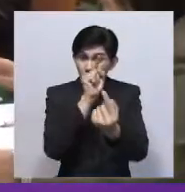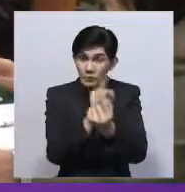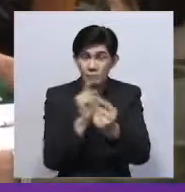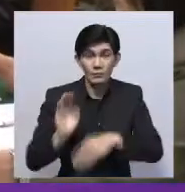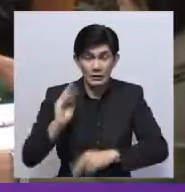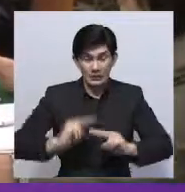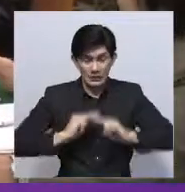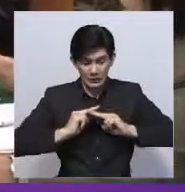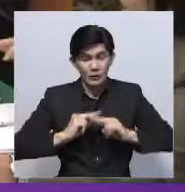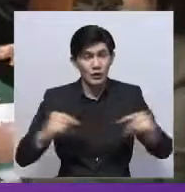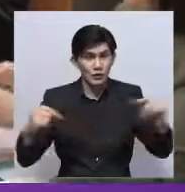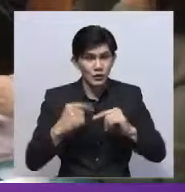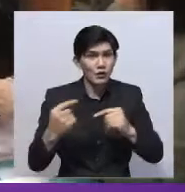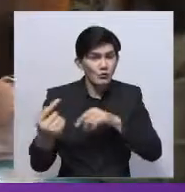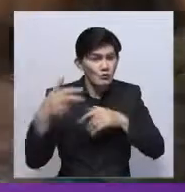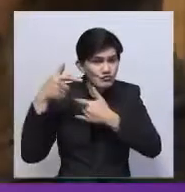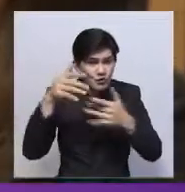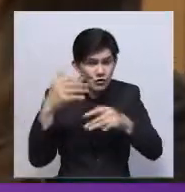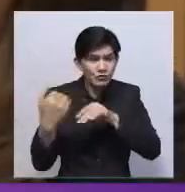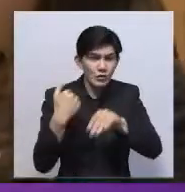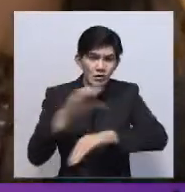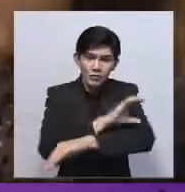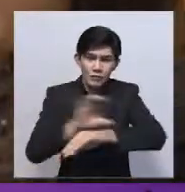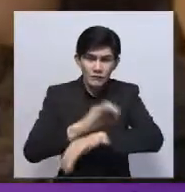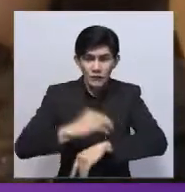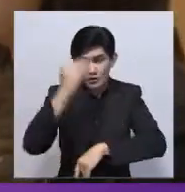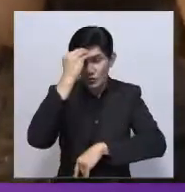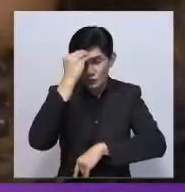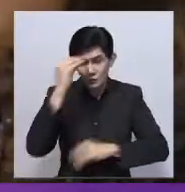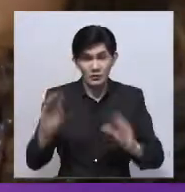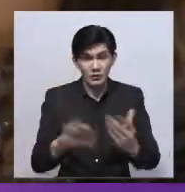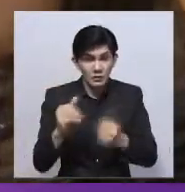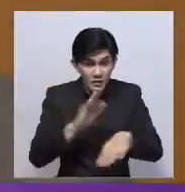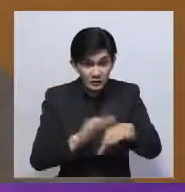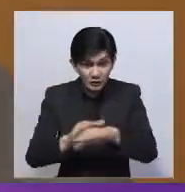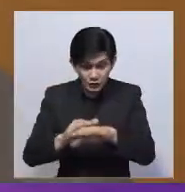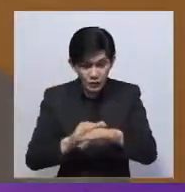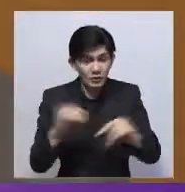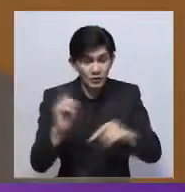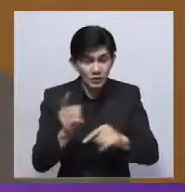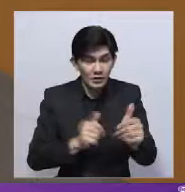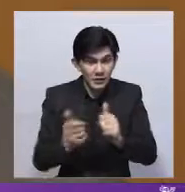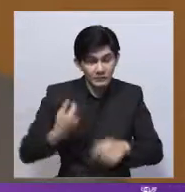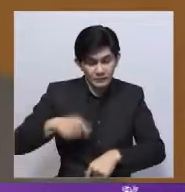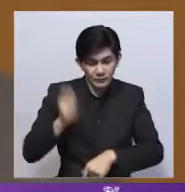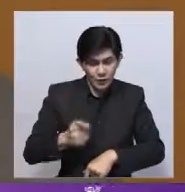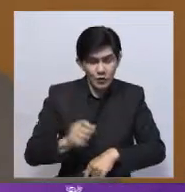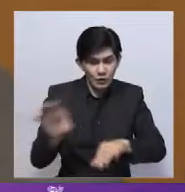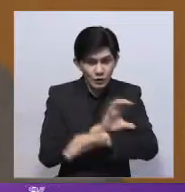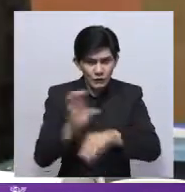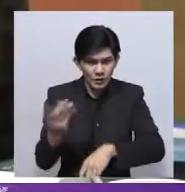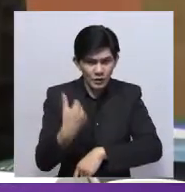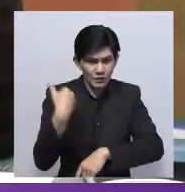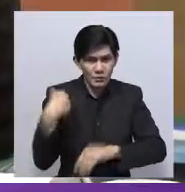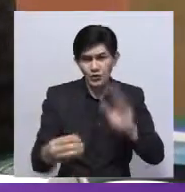ภาคเอกชนด้านโลจิสติกผู้ให้บริการรถไฟรายใหญ่ของญี่ปุ่นเพื่อเชิญชวนเข้าร่วมประมูลโครงการรถไฟความเร็วสูง